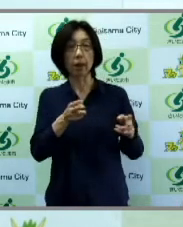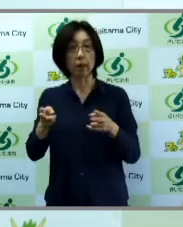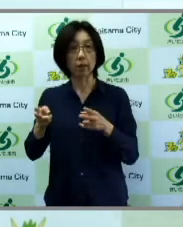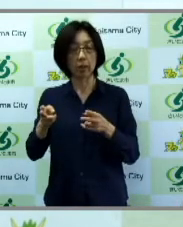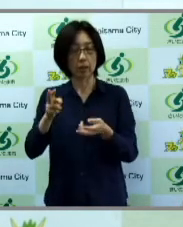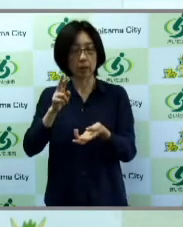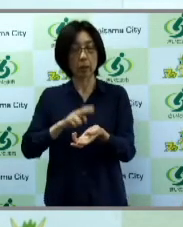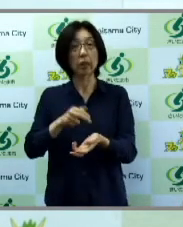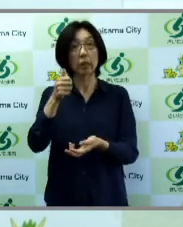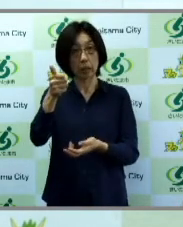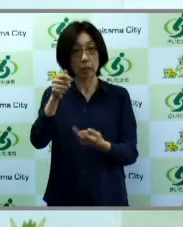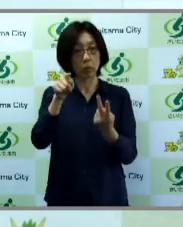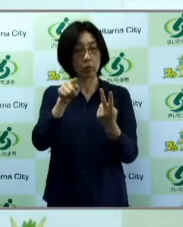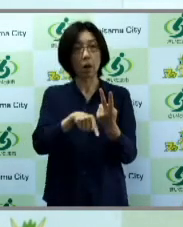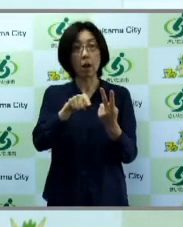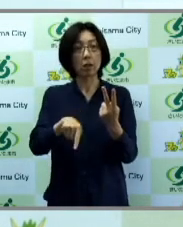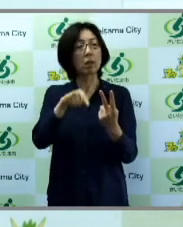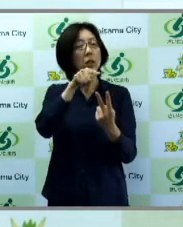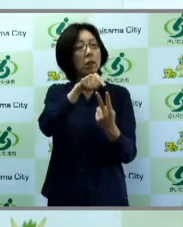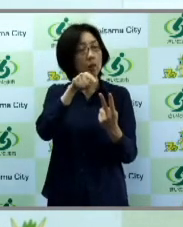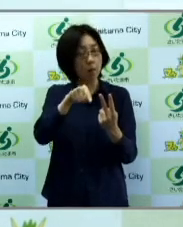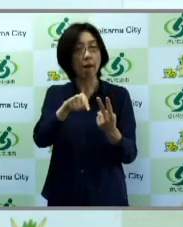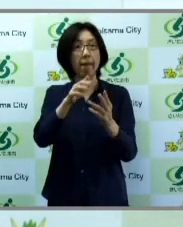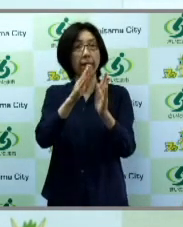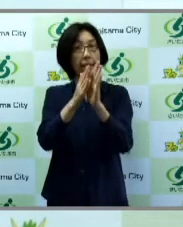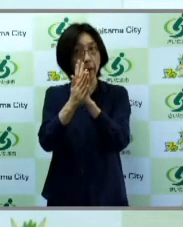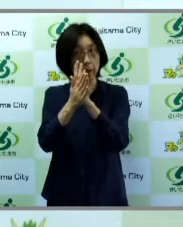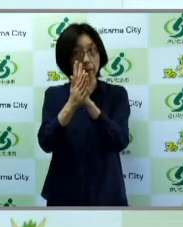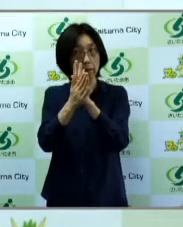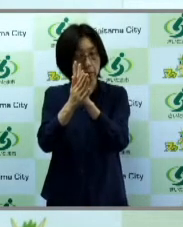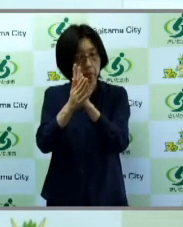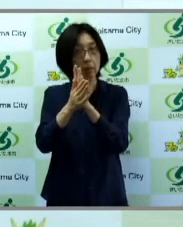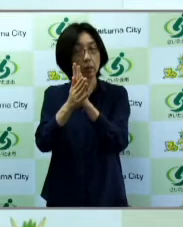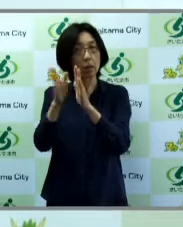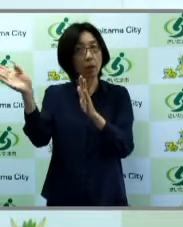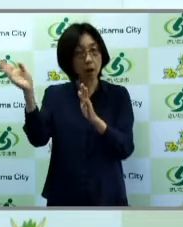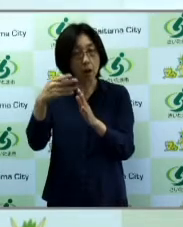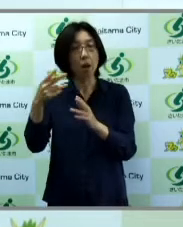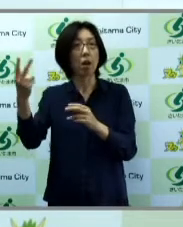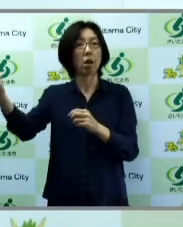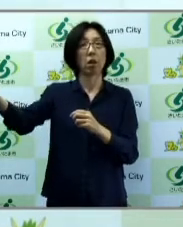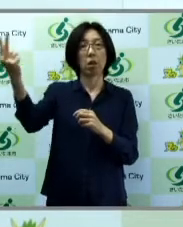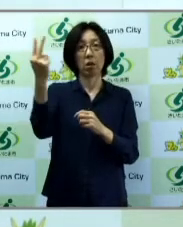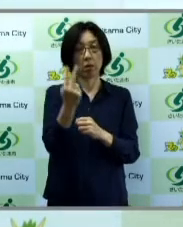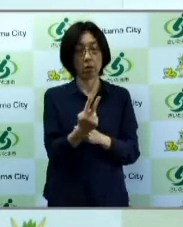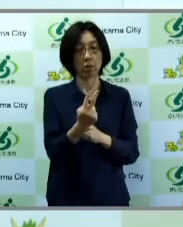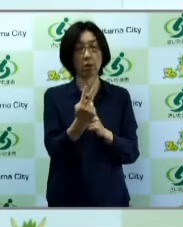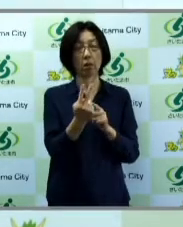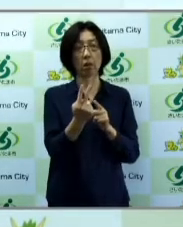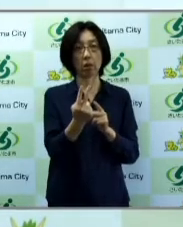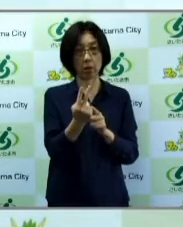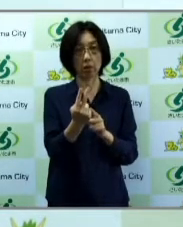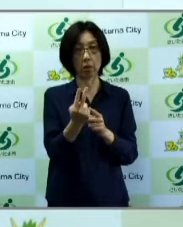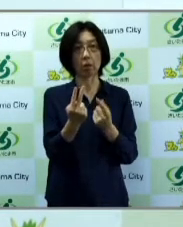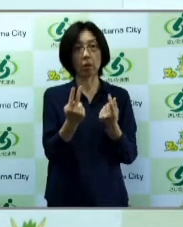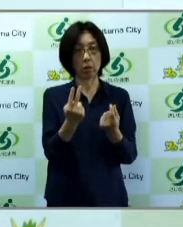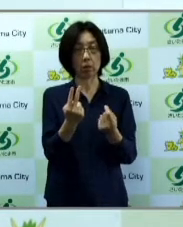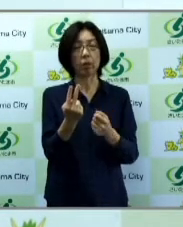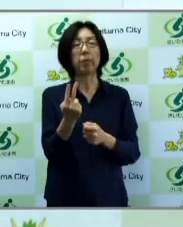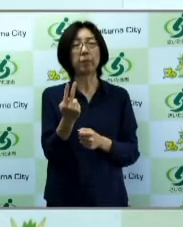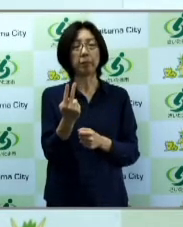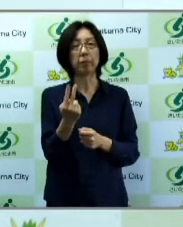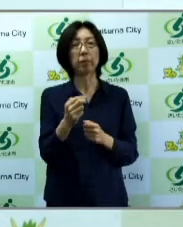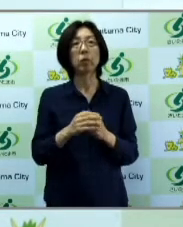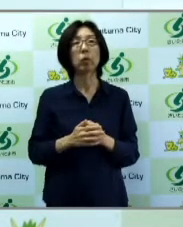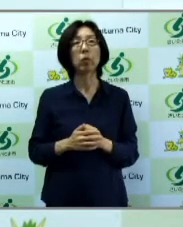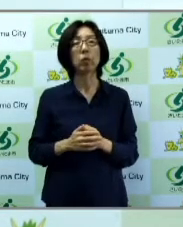方から派遣していただいた民間の医師というふうに解釈したんですけれども、それではですね、今回の PCR